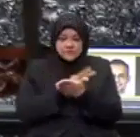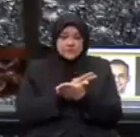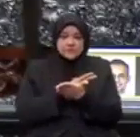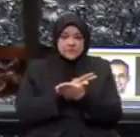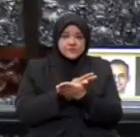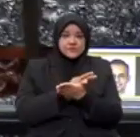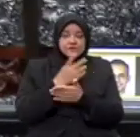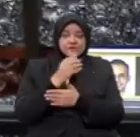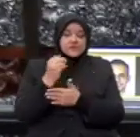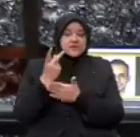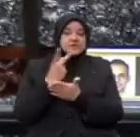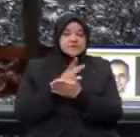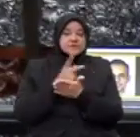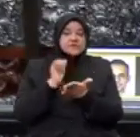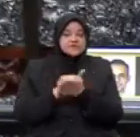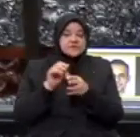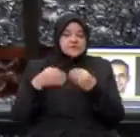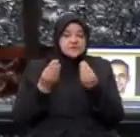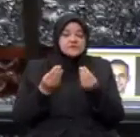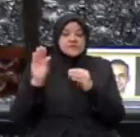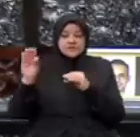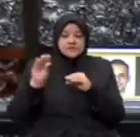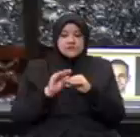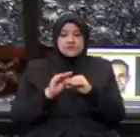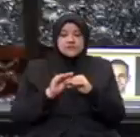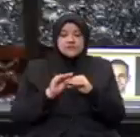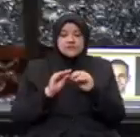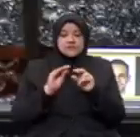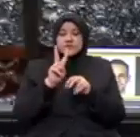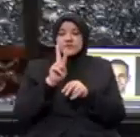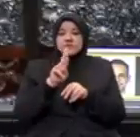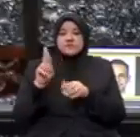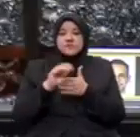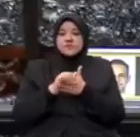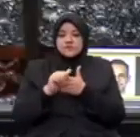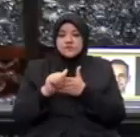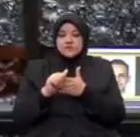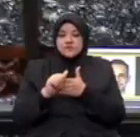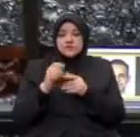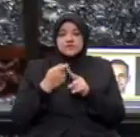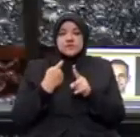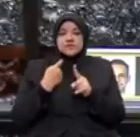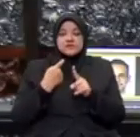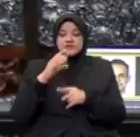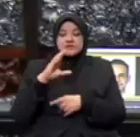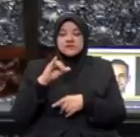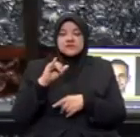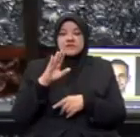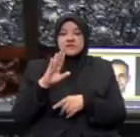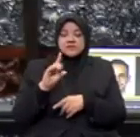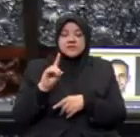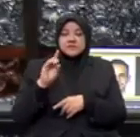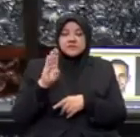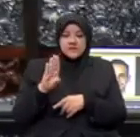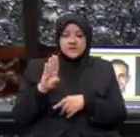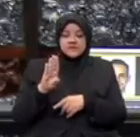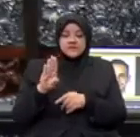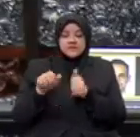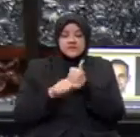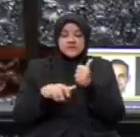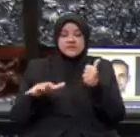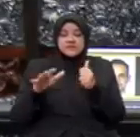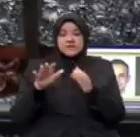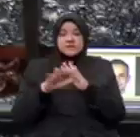kursus-kursus dan kursus itu diberikan subsidi RM2,000 oleh CIDB, agensi di